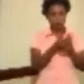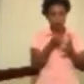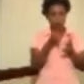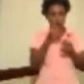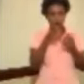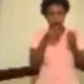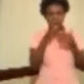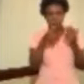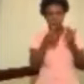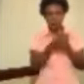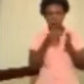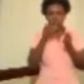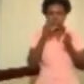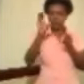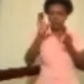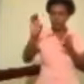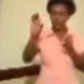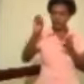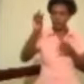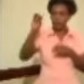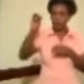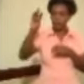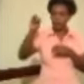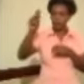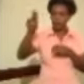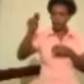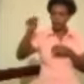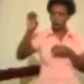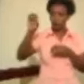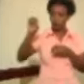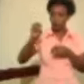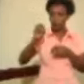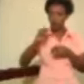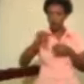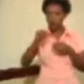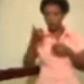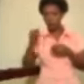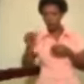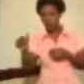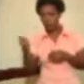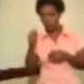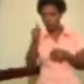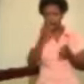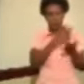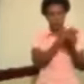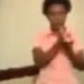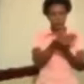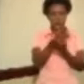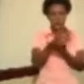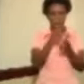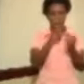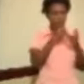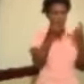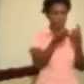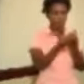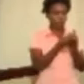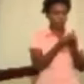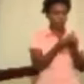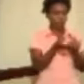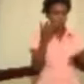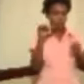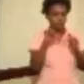142 communes, 570 sections communales, et nous baillons institutions à chaque unité saillot. Moi, je crois